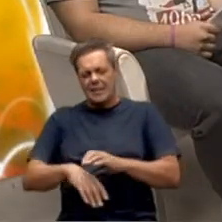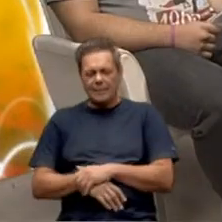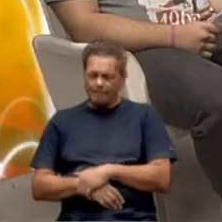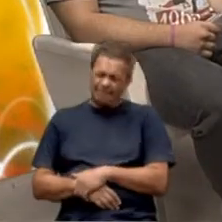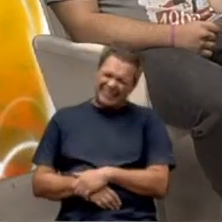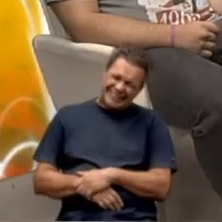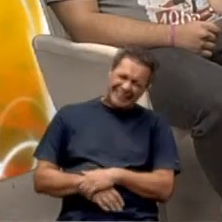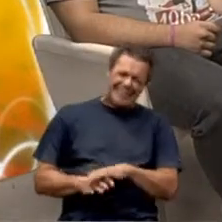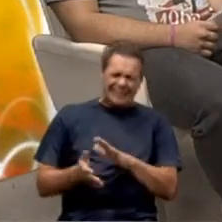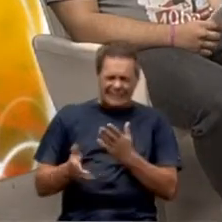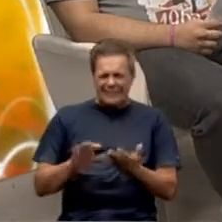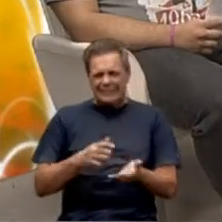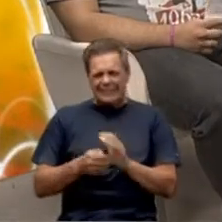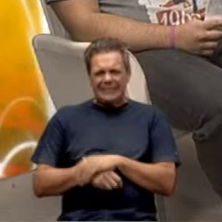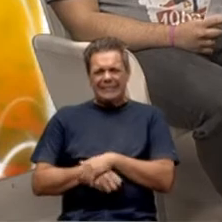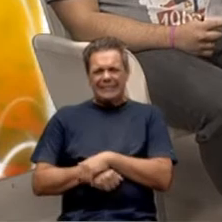uloga roditelja.